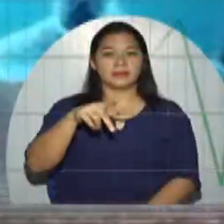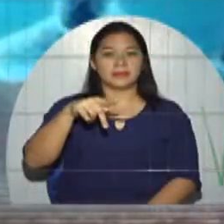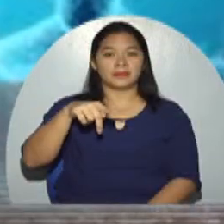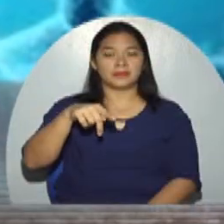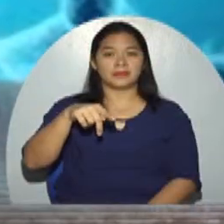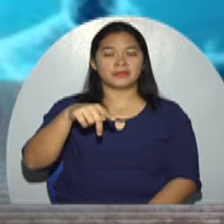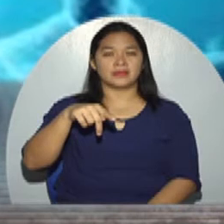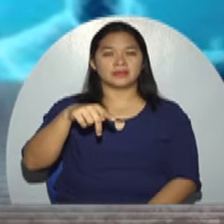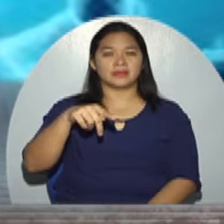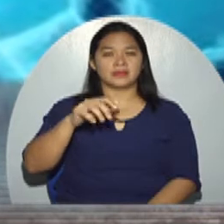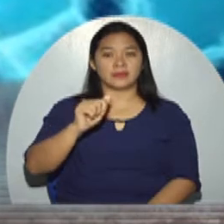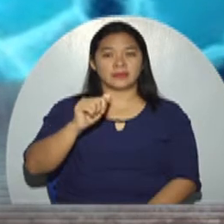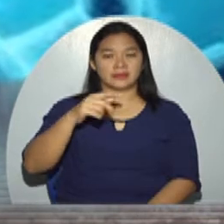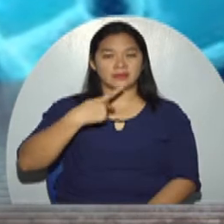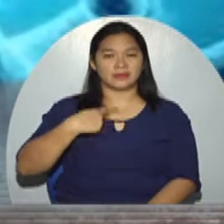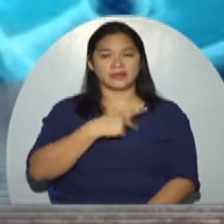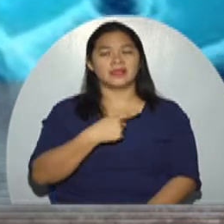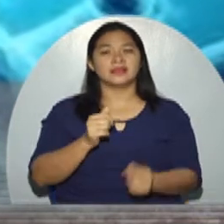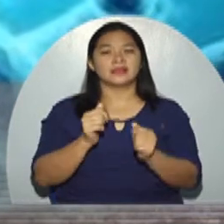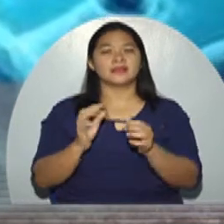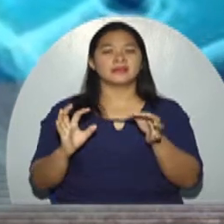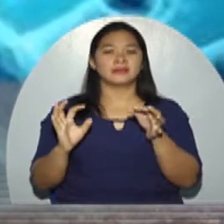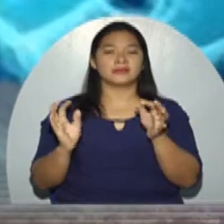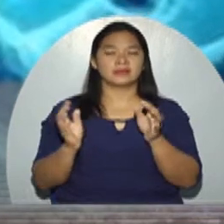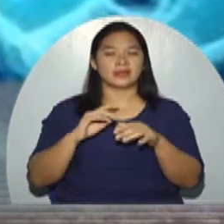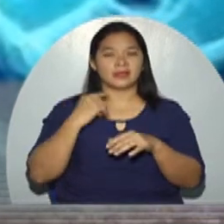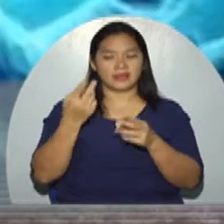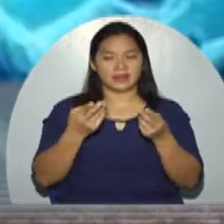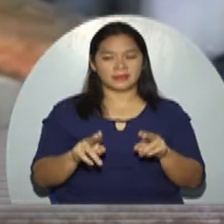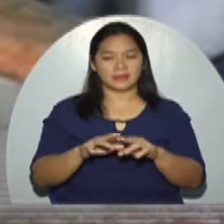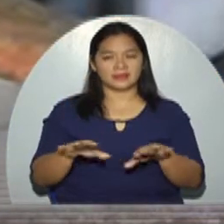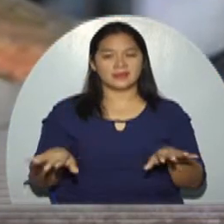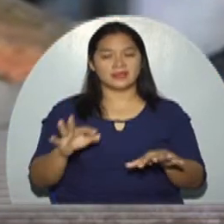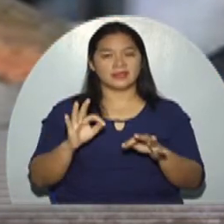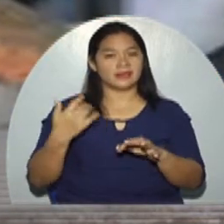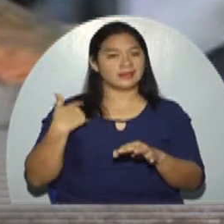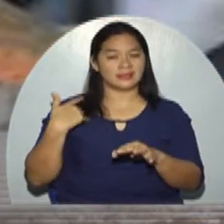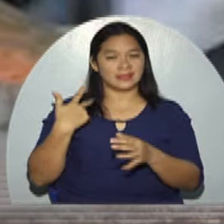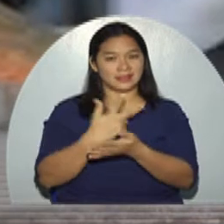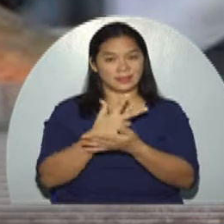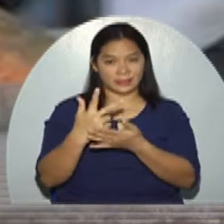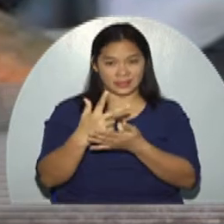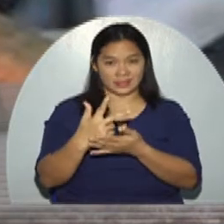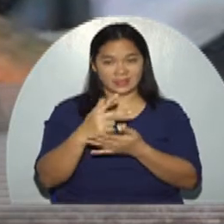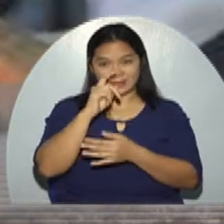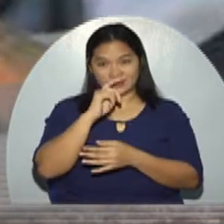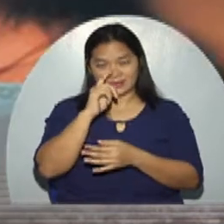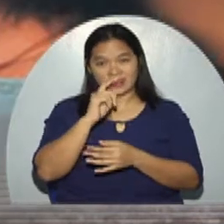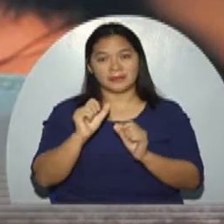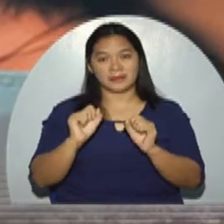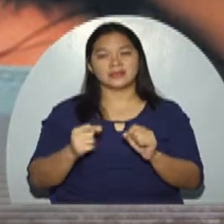Ang pediatric community acquired pneumonia ay pulmonyang tumatama sa mga bata. Kung wala pang 3 linggo ang edad ng